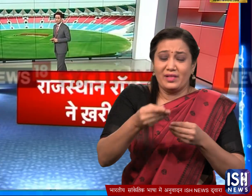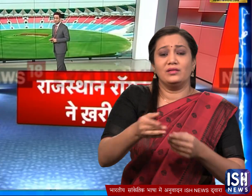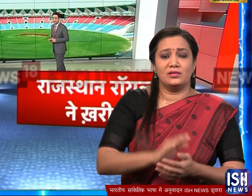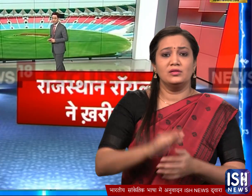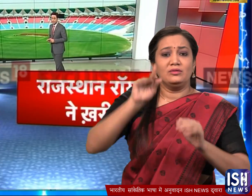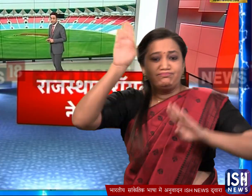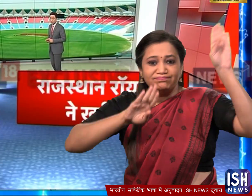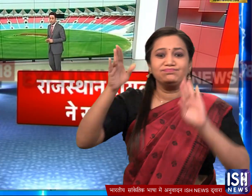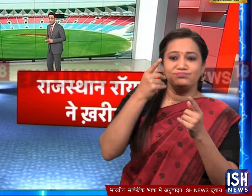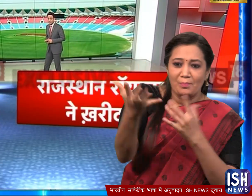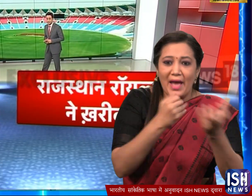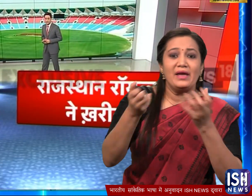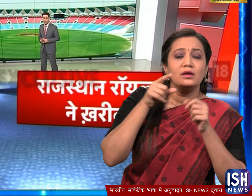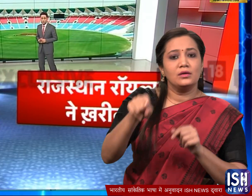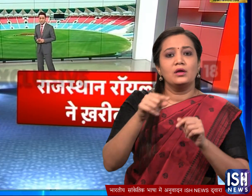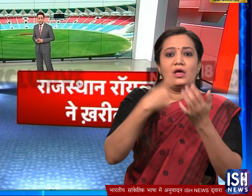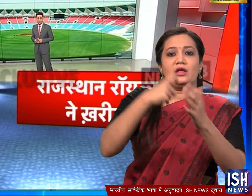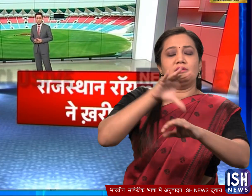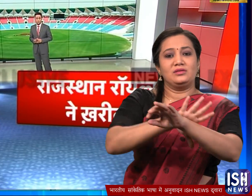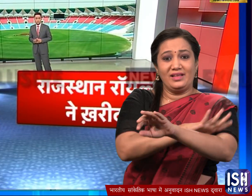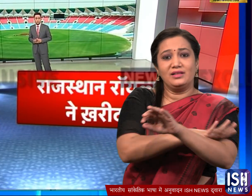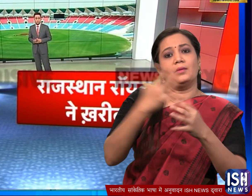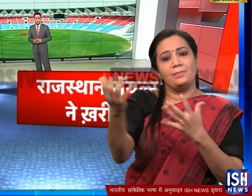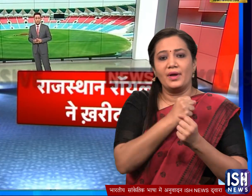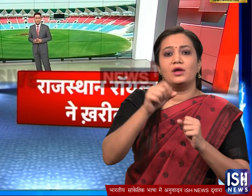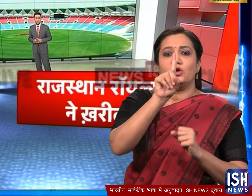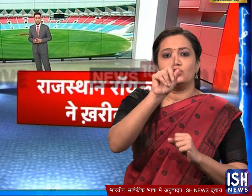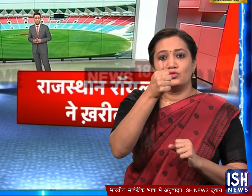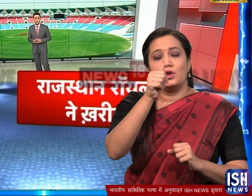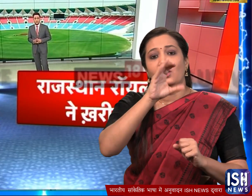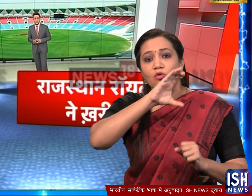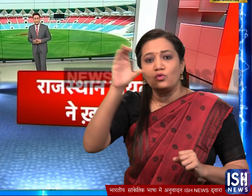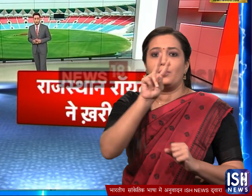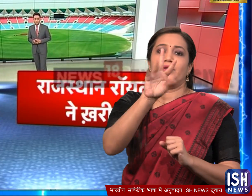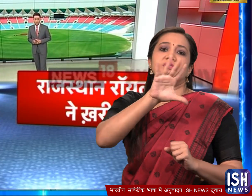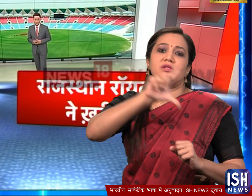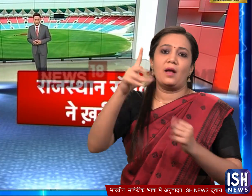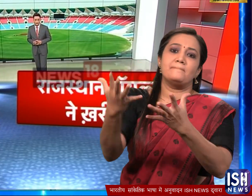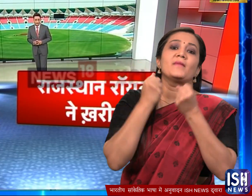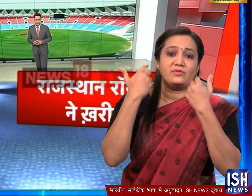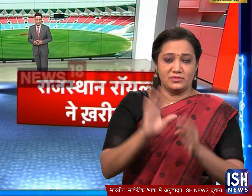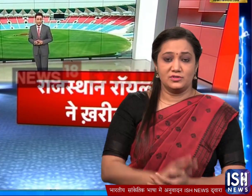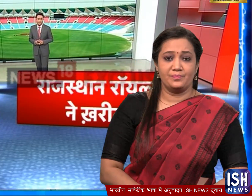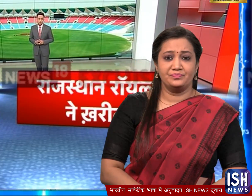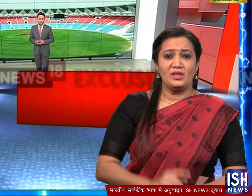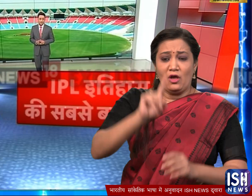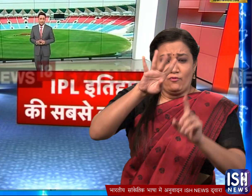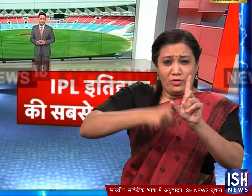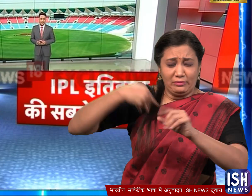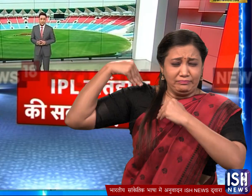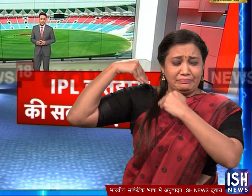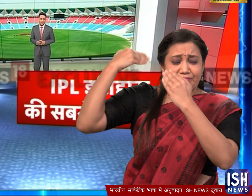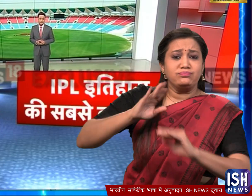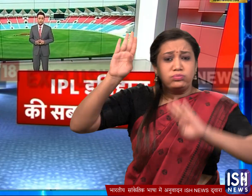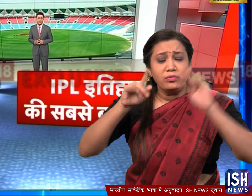सीजन के लिए चल रही नीलामी के दौरान राजस्थान रॉयल्स ने क्रिस मॉरिस को 16 करोड़ 25 लाख रुपए में खरीदा। यह आईपीएल के 14 साल